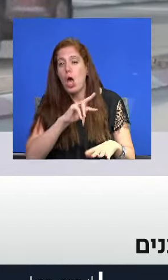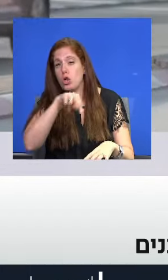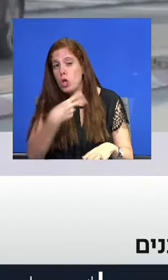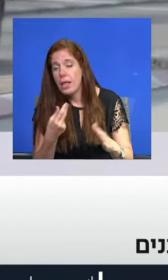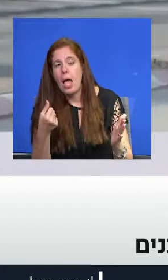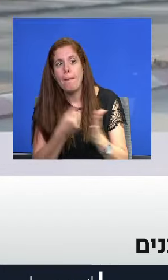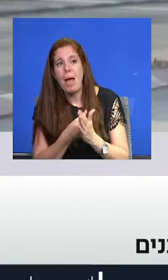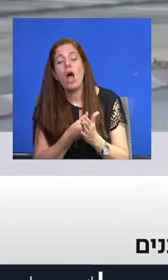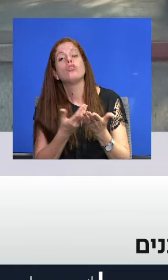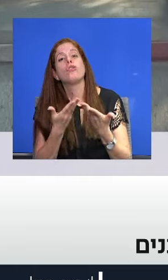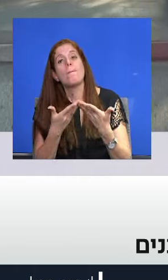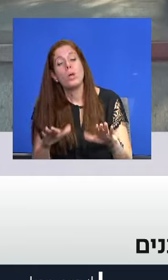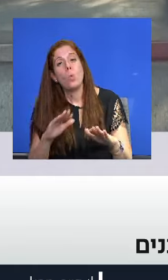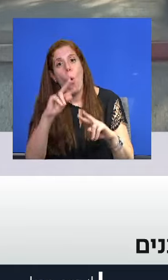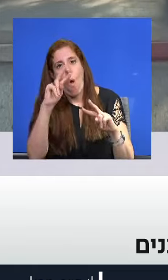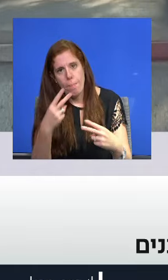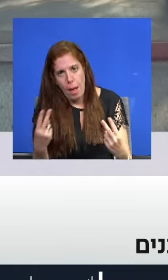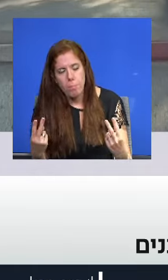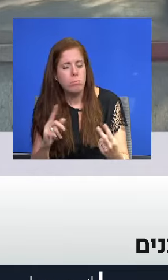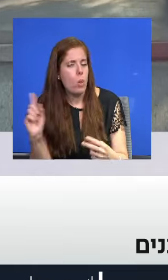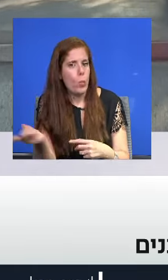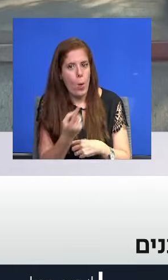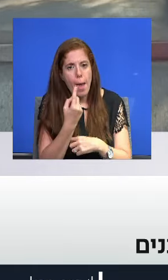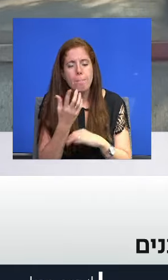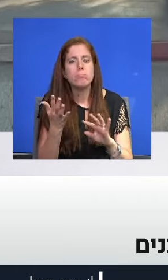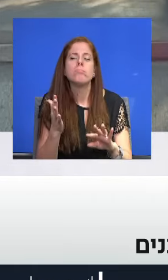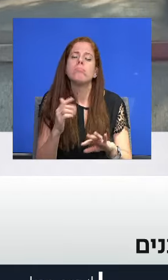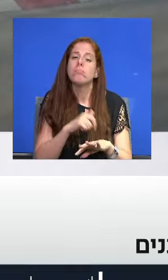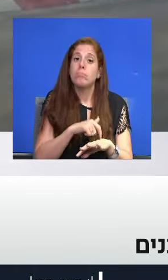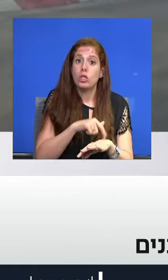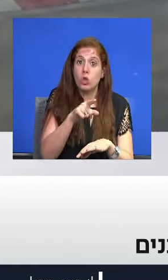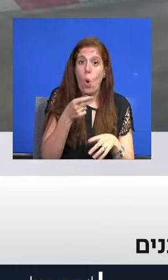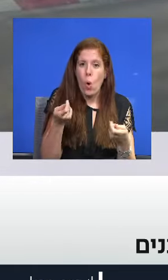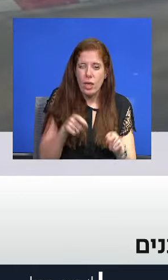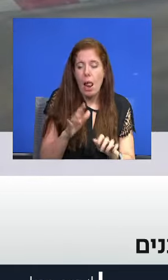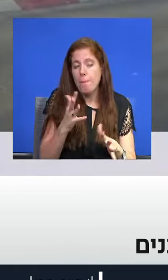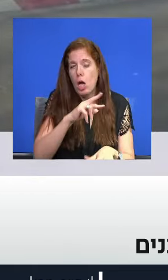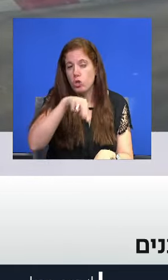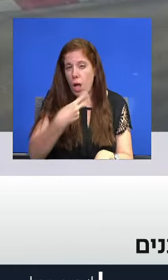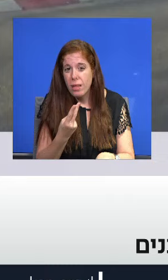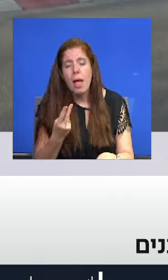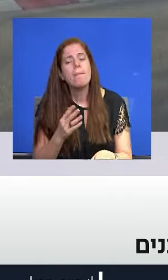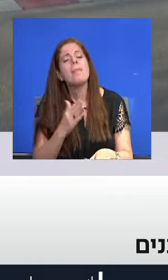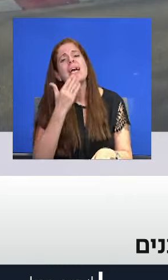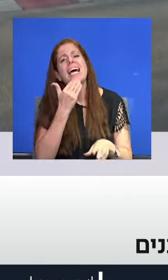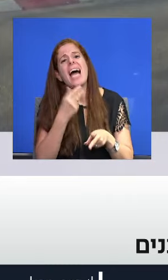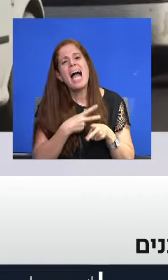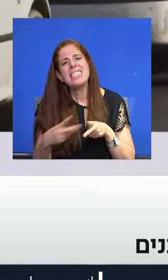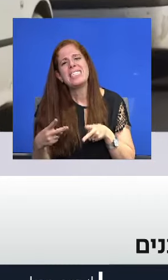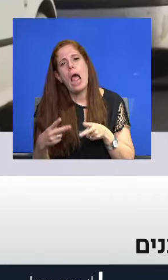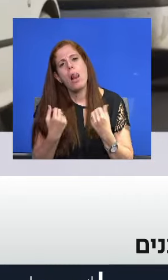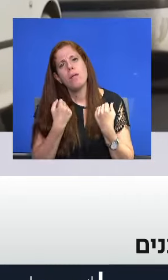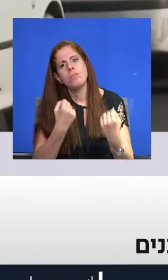שהציר נפתח מחדש לכולם. בשעות האלה, שוב, בערך שעתיים נסעו בו רק ישראלים. זה